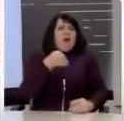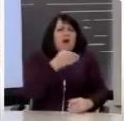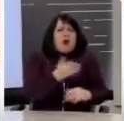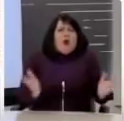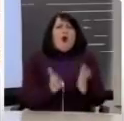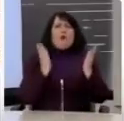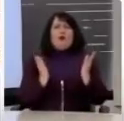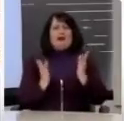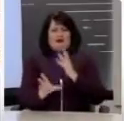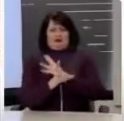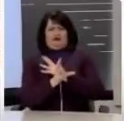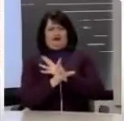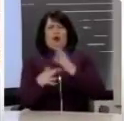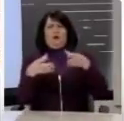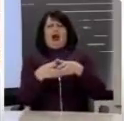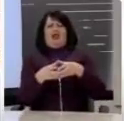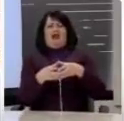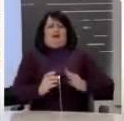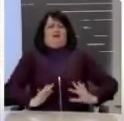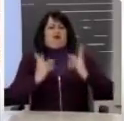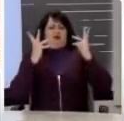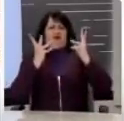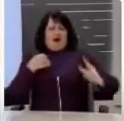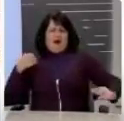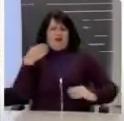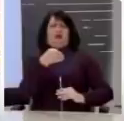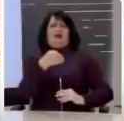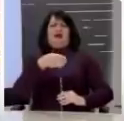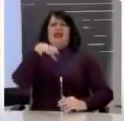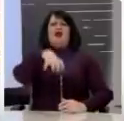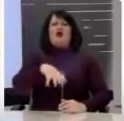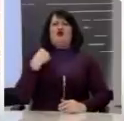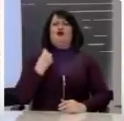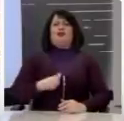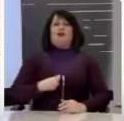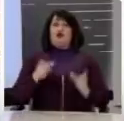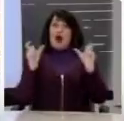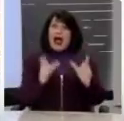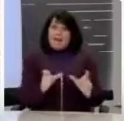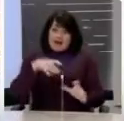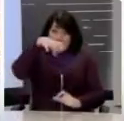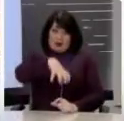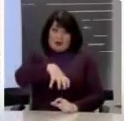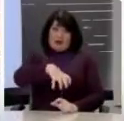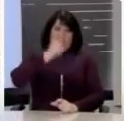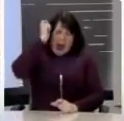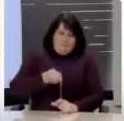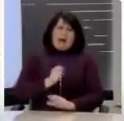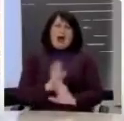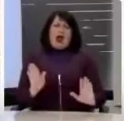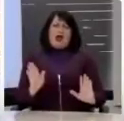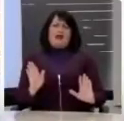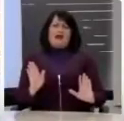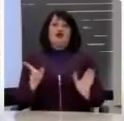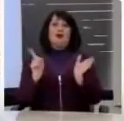να εισβάλλουν ομάδες σε δημόσιους χώρους και χώρους της εθνικής άμυνας είναι ένα παράδεκτο φαινόμενο και πρέπει να